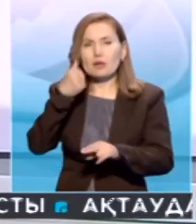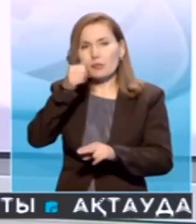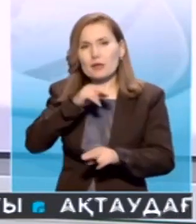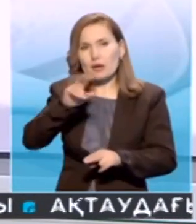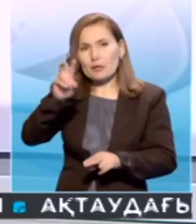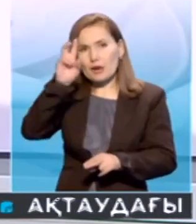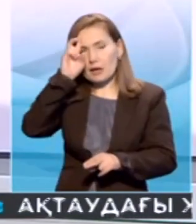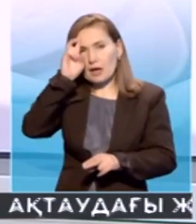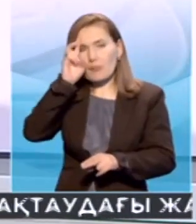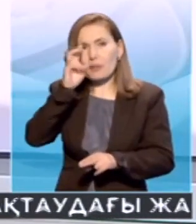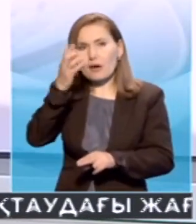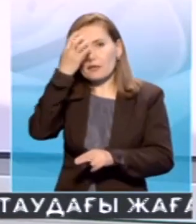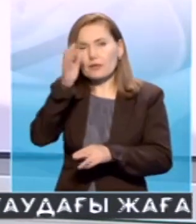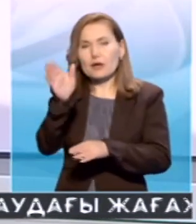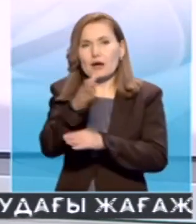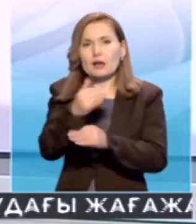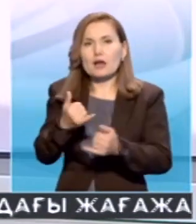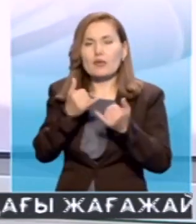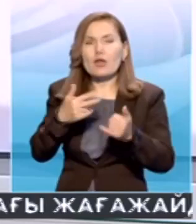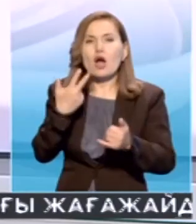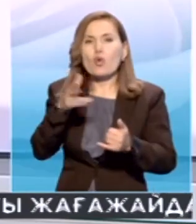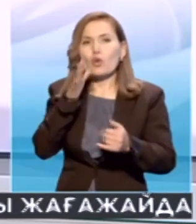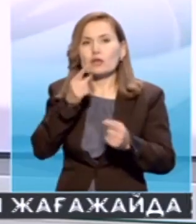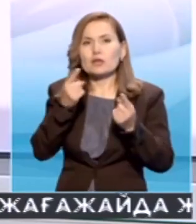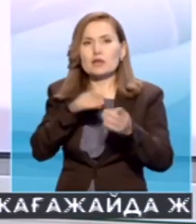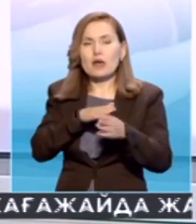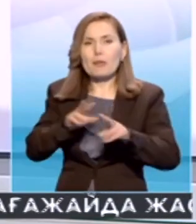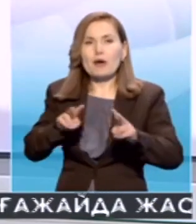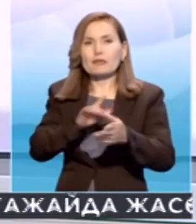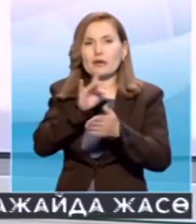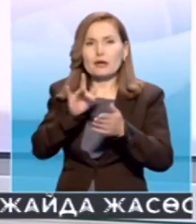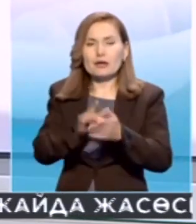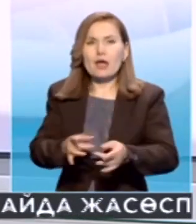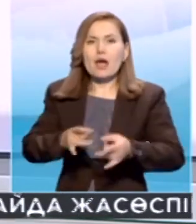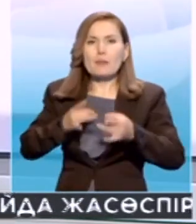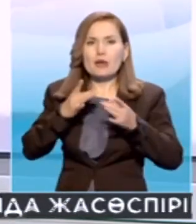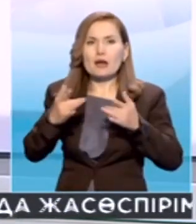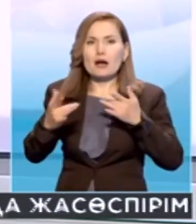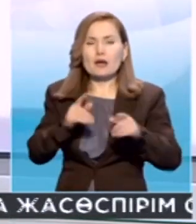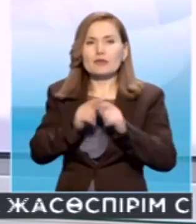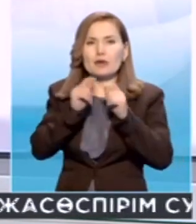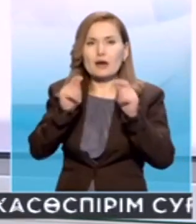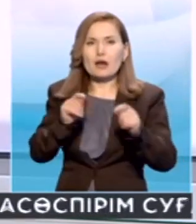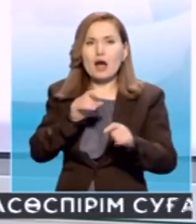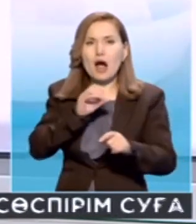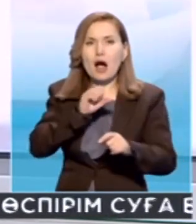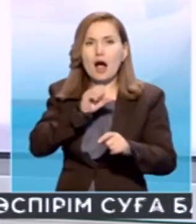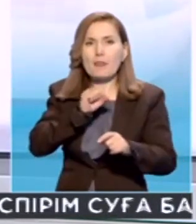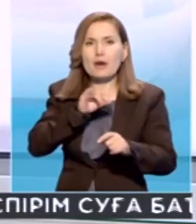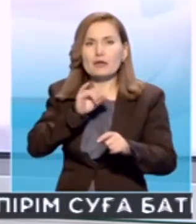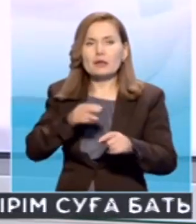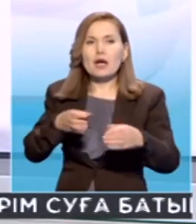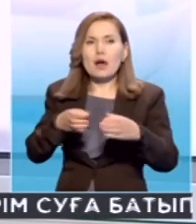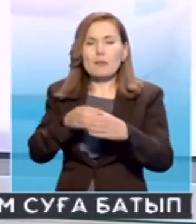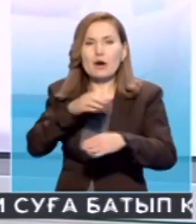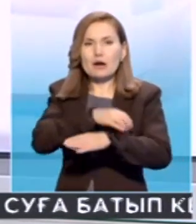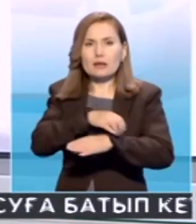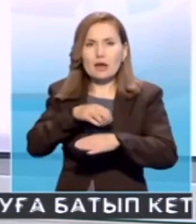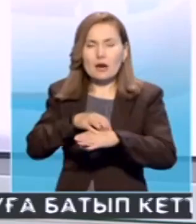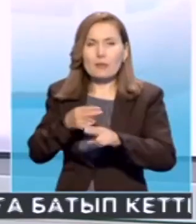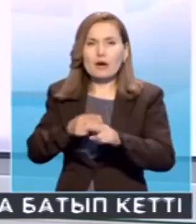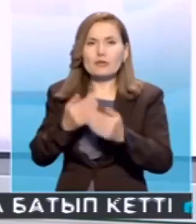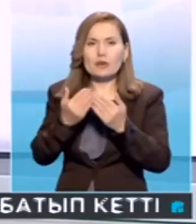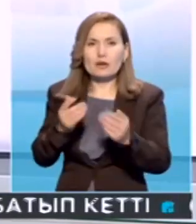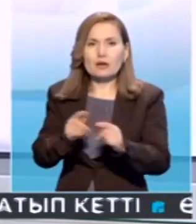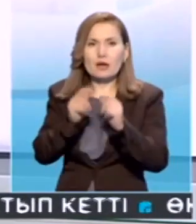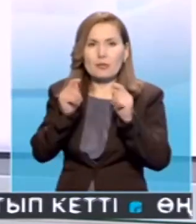Биыл мемлекеттік рәміздерге 30 жыл. Осыған орай елордада мерекелік концерт өтіп жатыр. Аманат партиясының бастамасымен қолға алынған шара Экспо